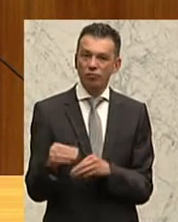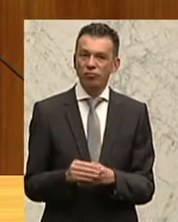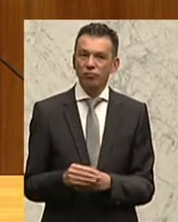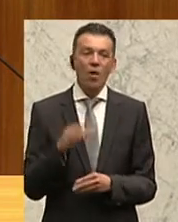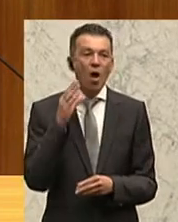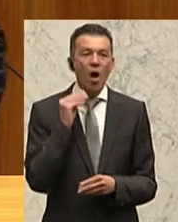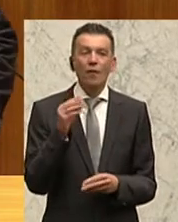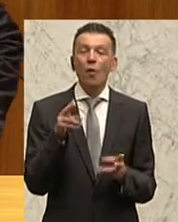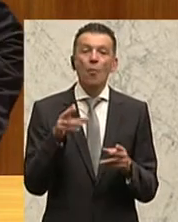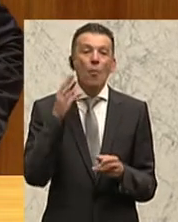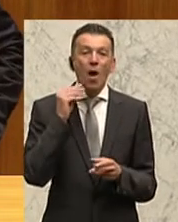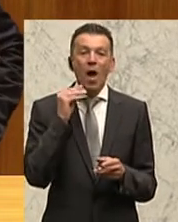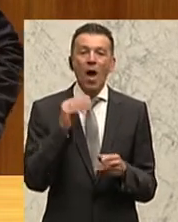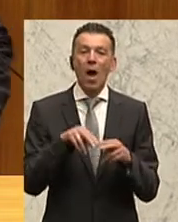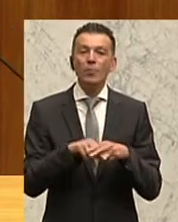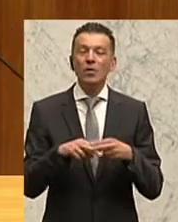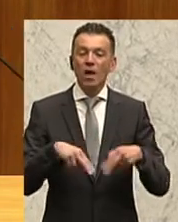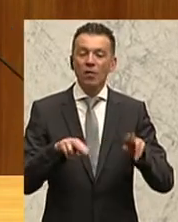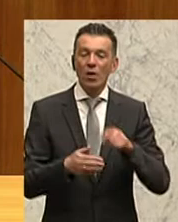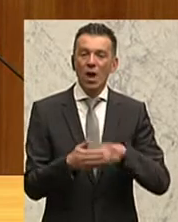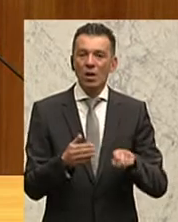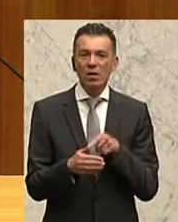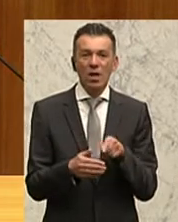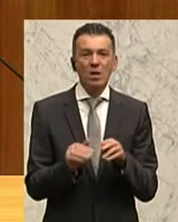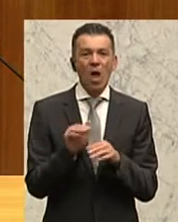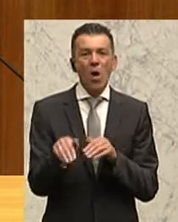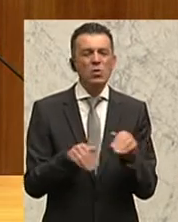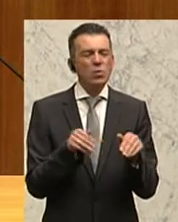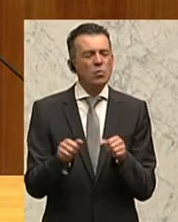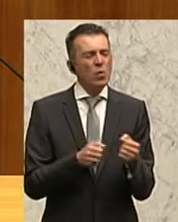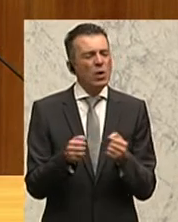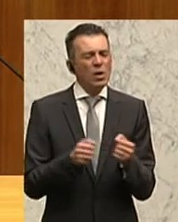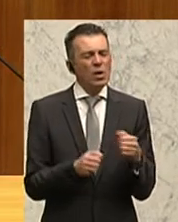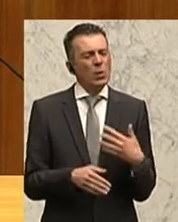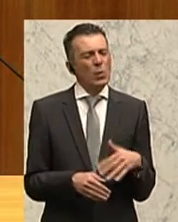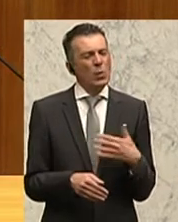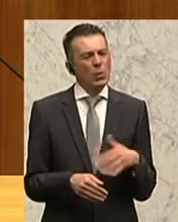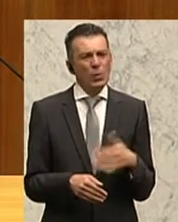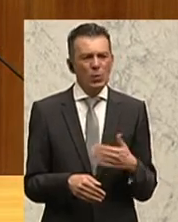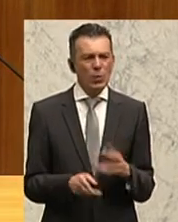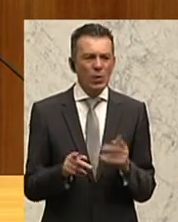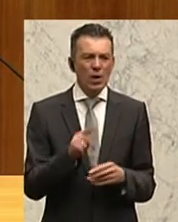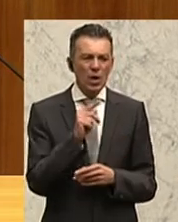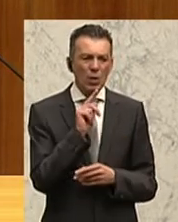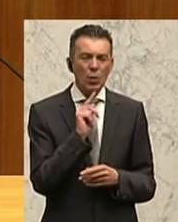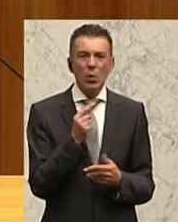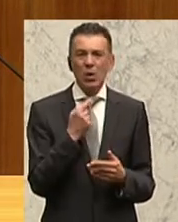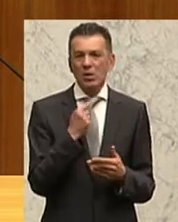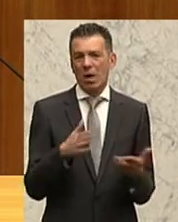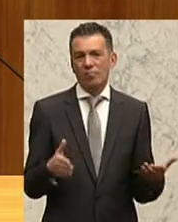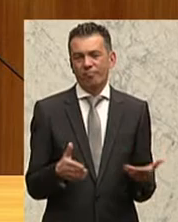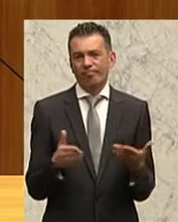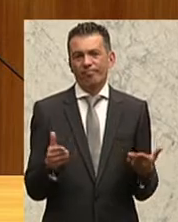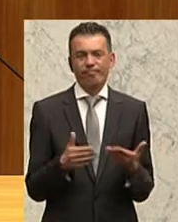haben, das ist schädlich, sowas. Außenpolitisch mehr als schädlich und kann nur in die Kategorie Pyjama-Diplomatie eingeordnet werden. Das wird von